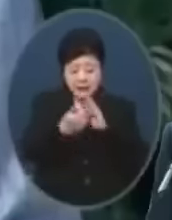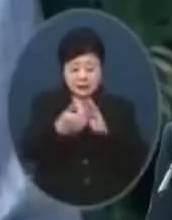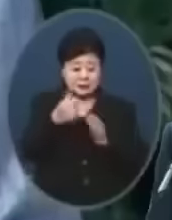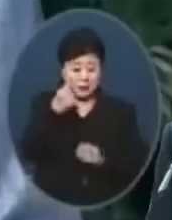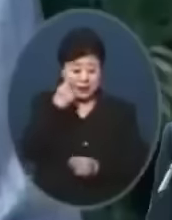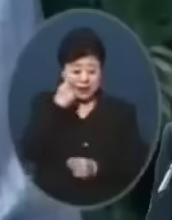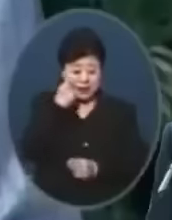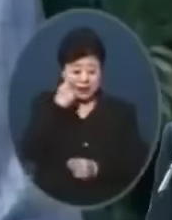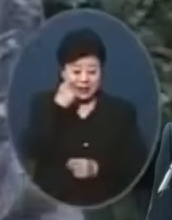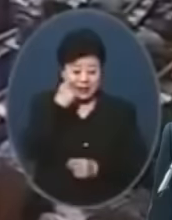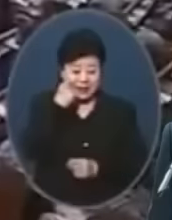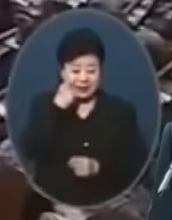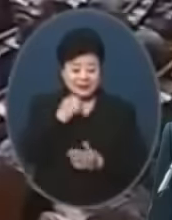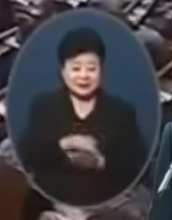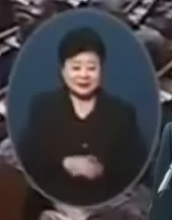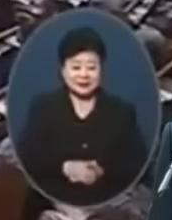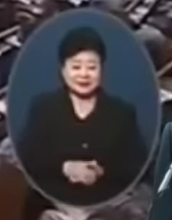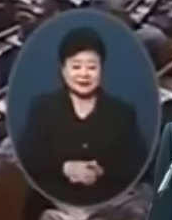것입니다.